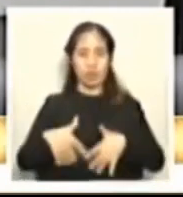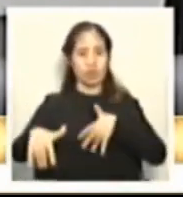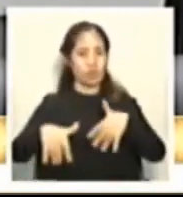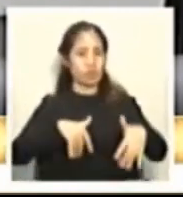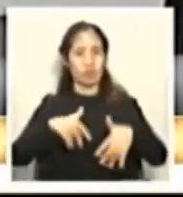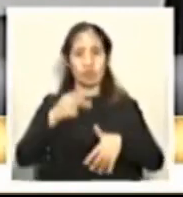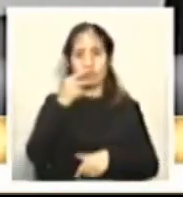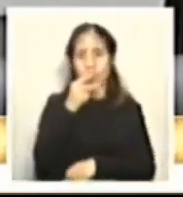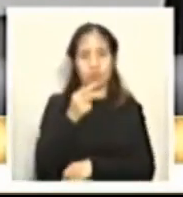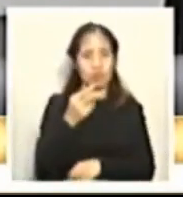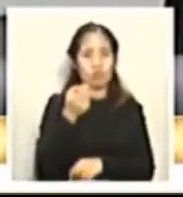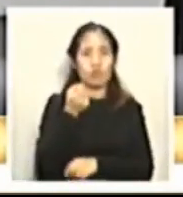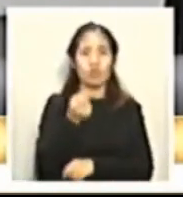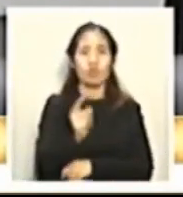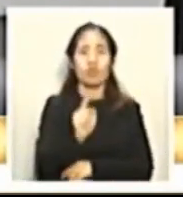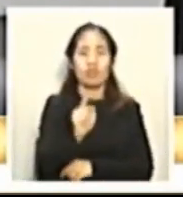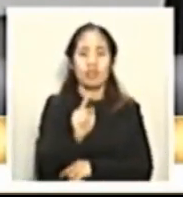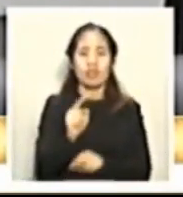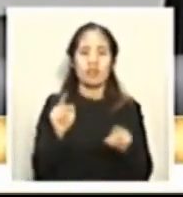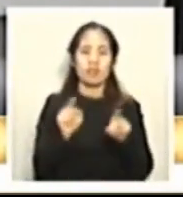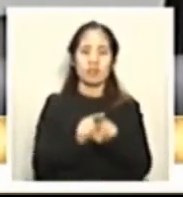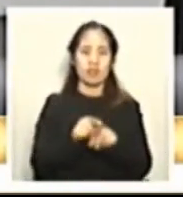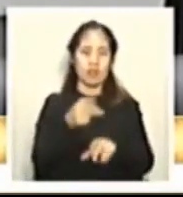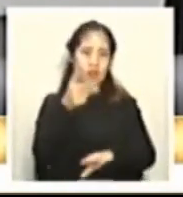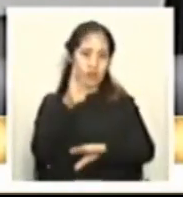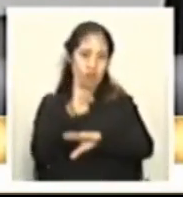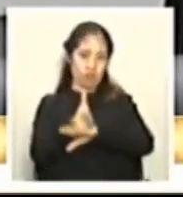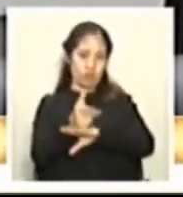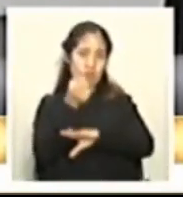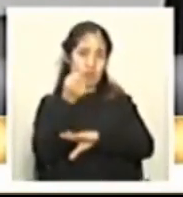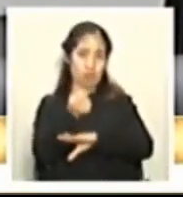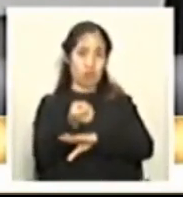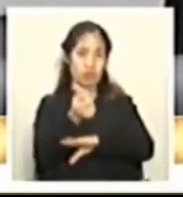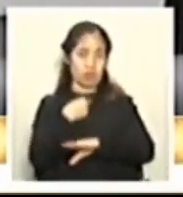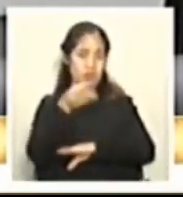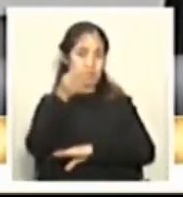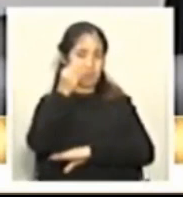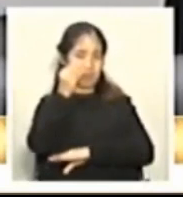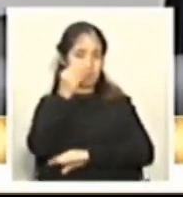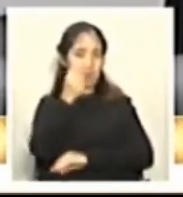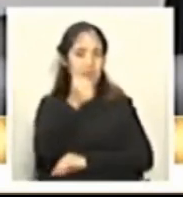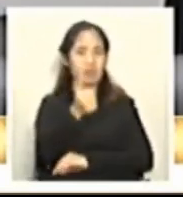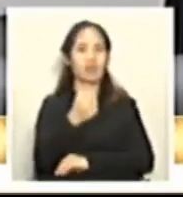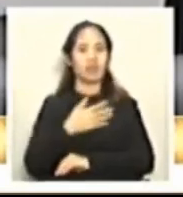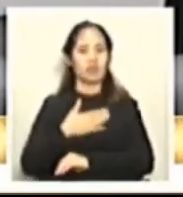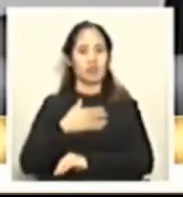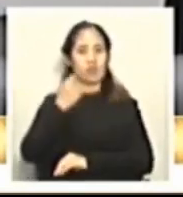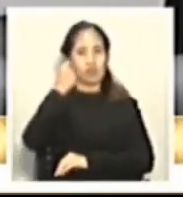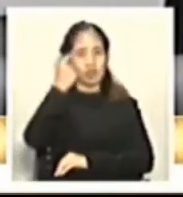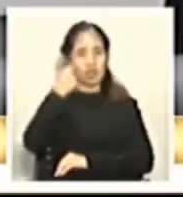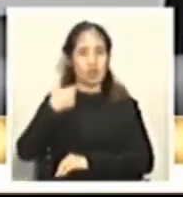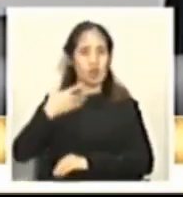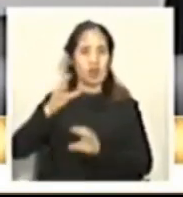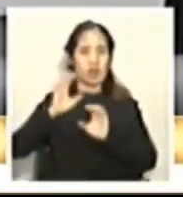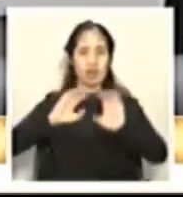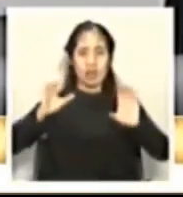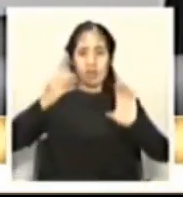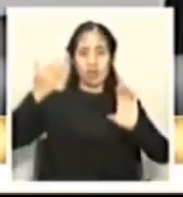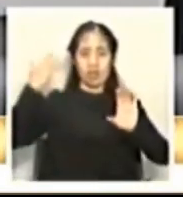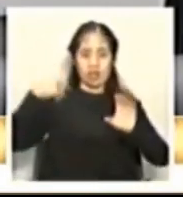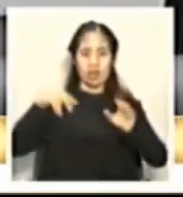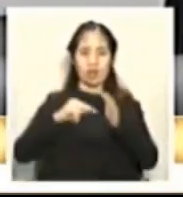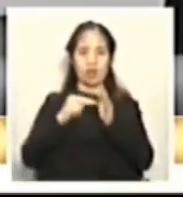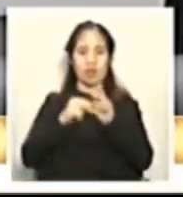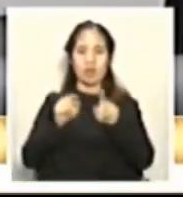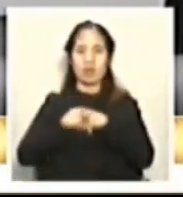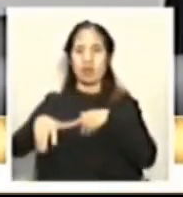การอภิปรายสดๆก็ต่อเรื่องของการถ่ายทอดสดผมเข้าใจว่ารัฐบาลในขณะนั้นคงไม่ต้องการให้พี่น้องประชาชนได้ฟัง